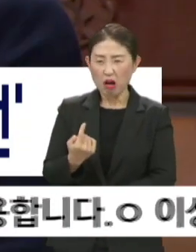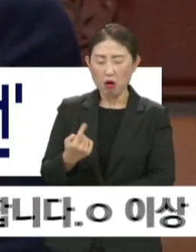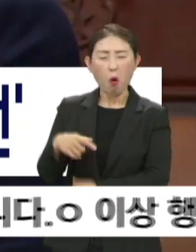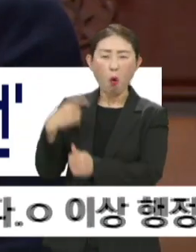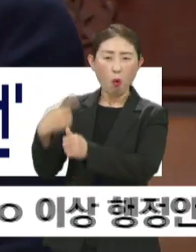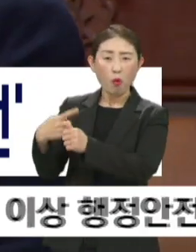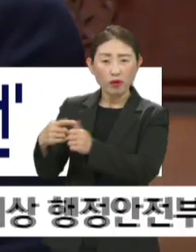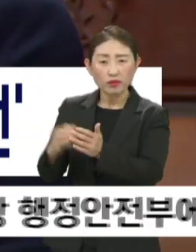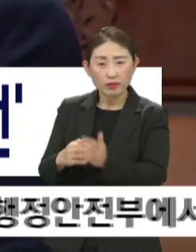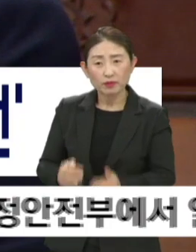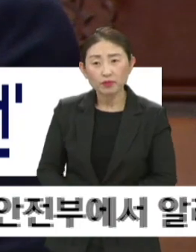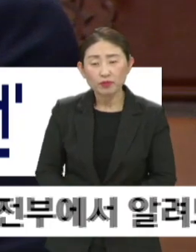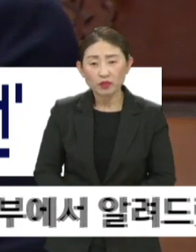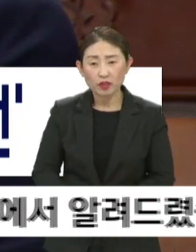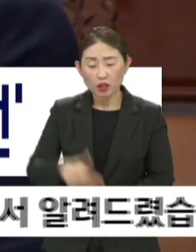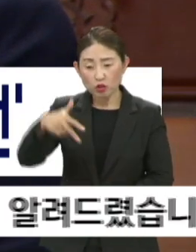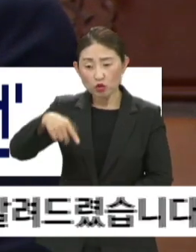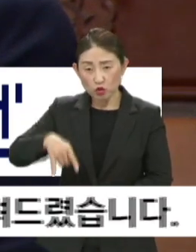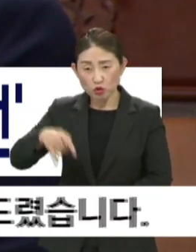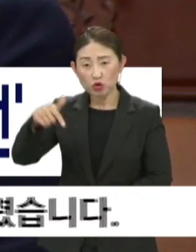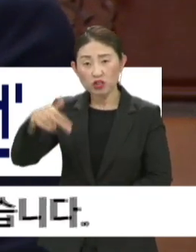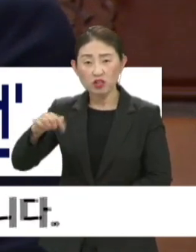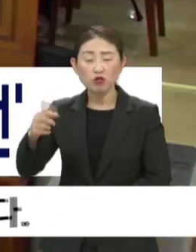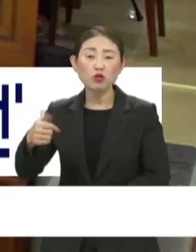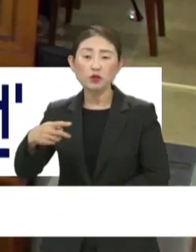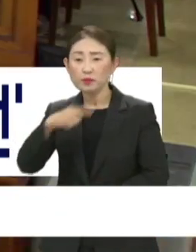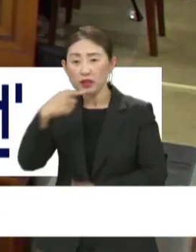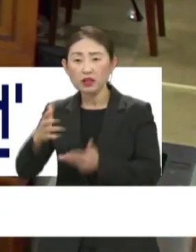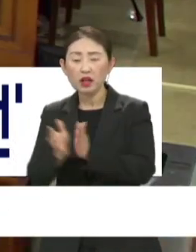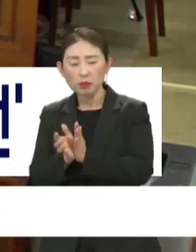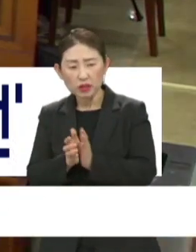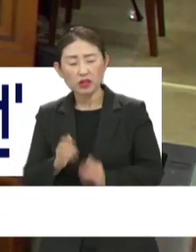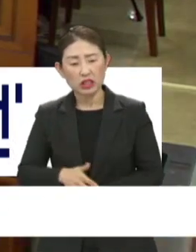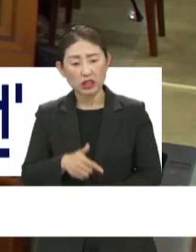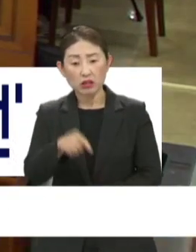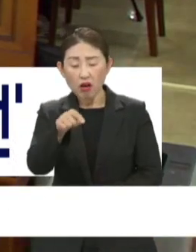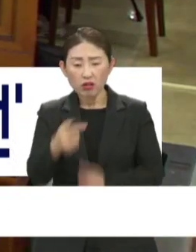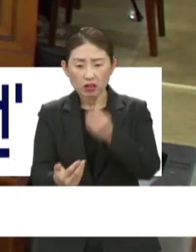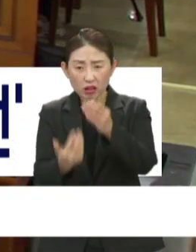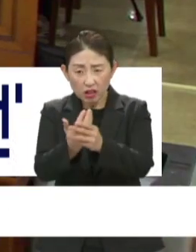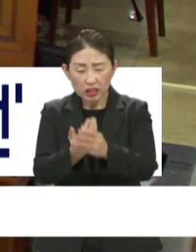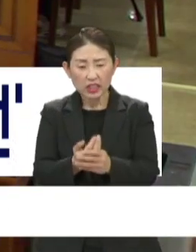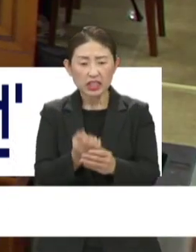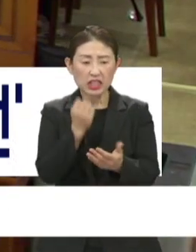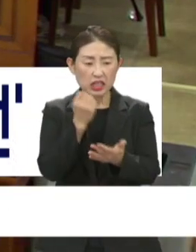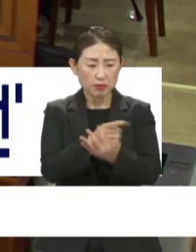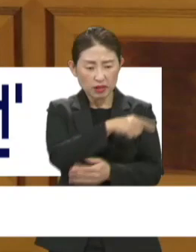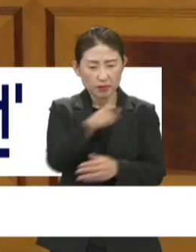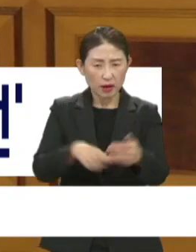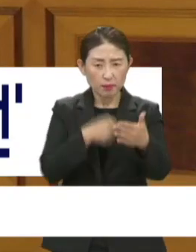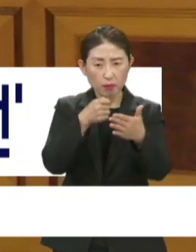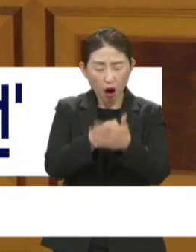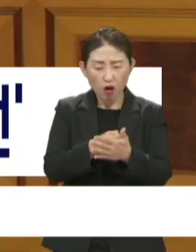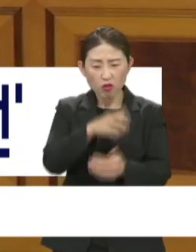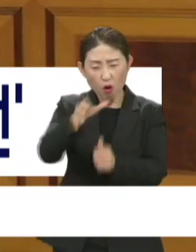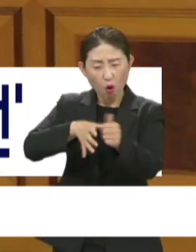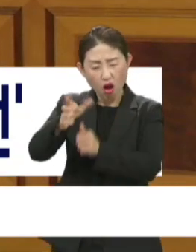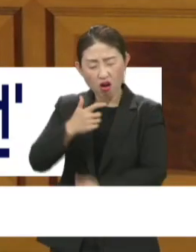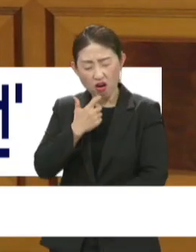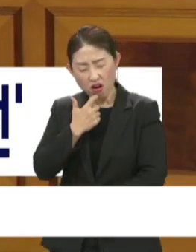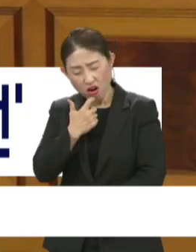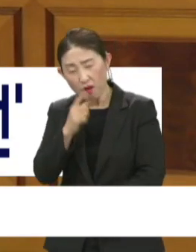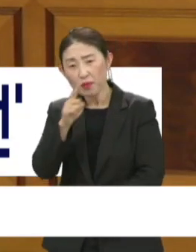비판했습니다. 주진우 국민의힘 의원은 민주당이 김 여사 사건에 대해 이미 답을 정해놓고 공격만 하고 있다고